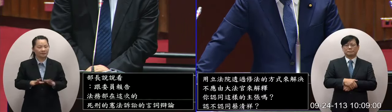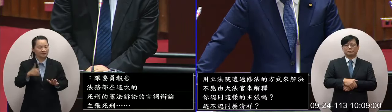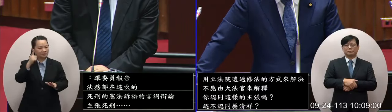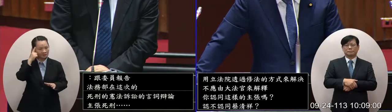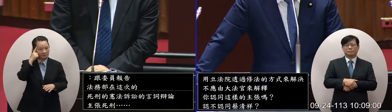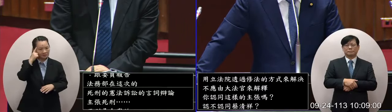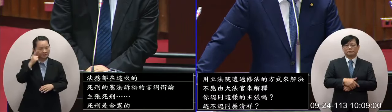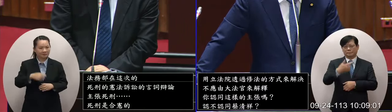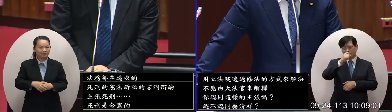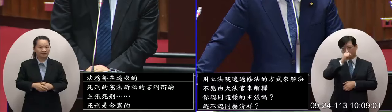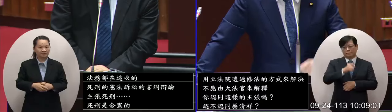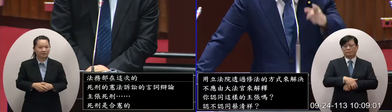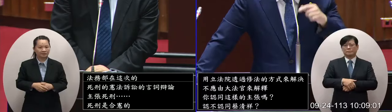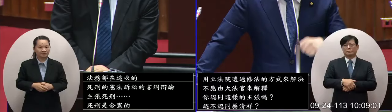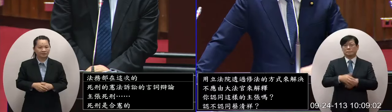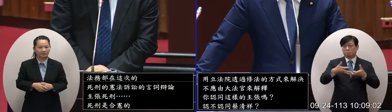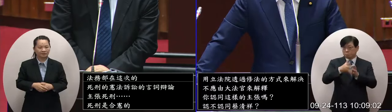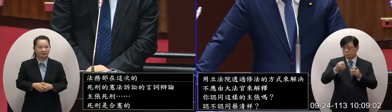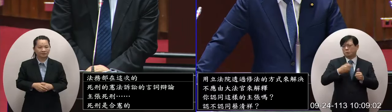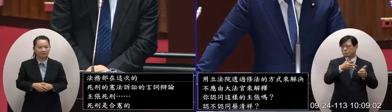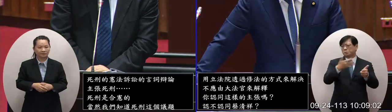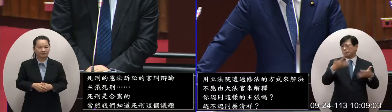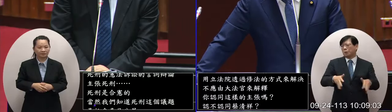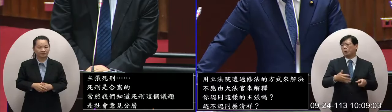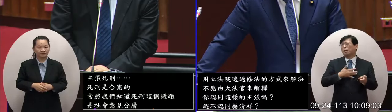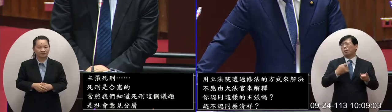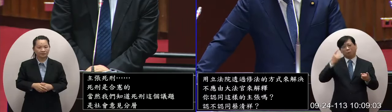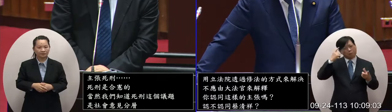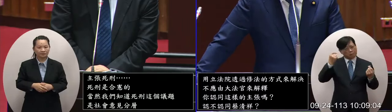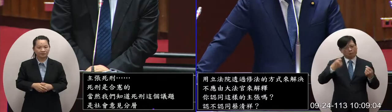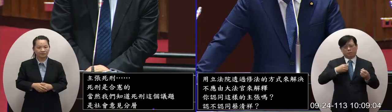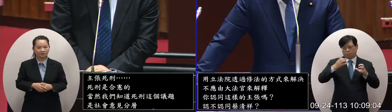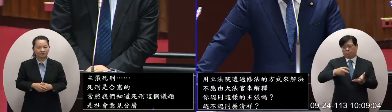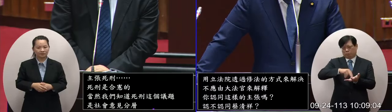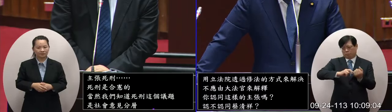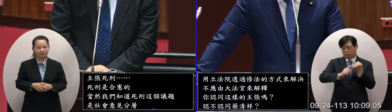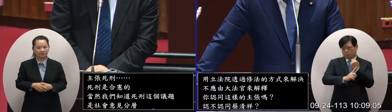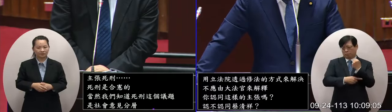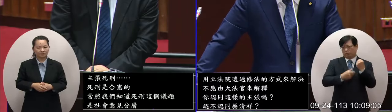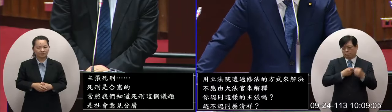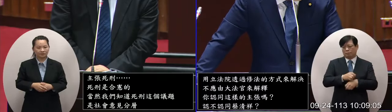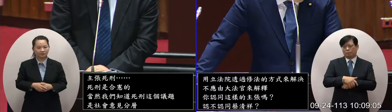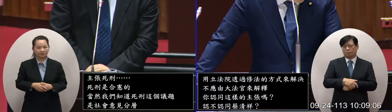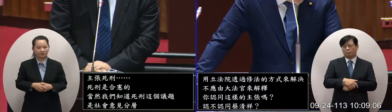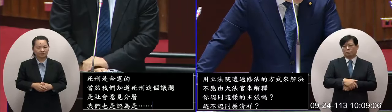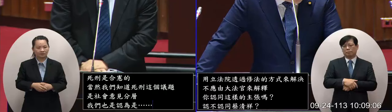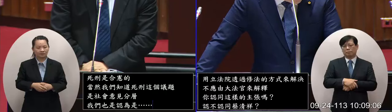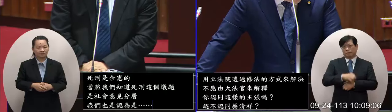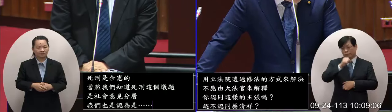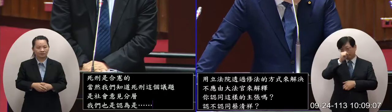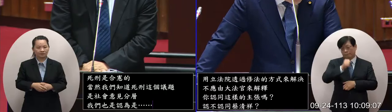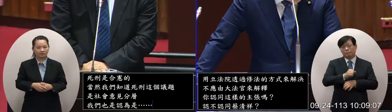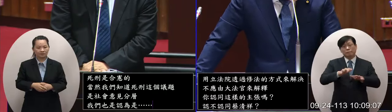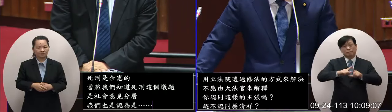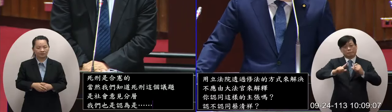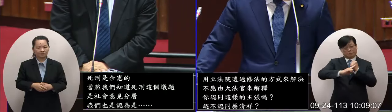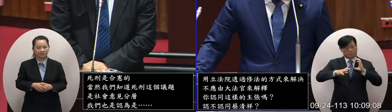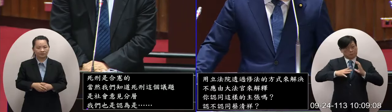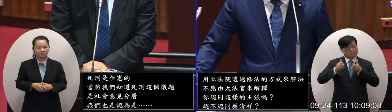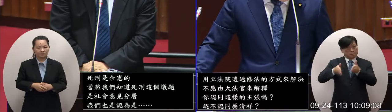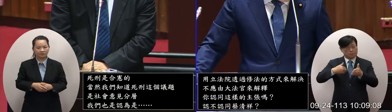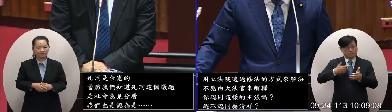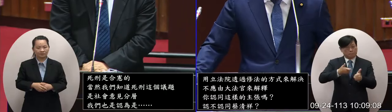是 很好很好。其实部长我也问过你啊，你也是认为要用立法，对不对？好，那这次大法官对